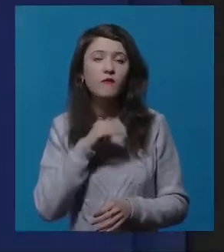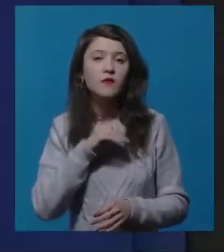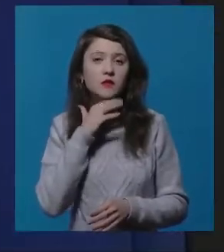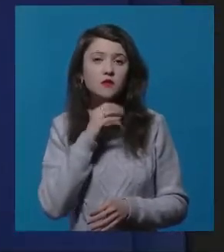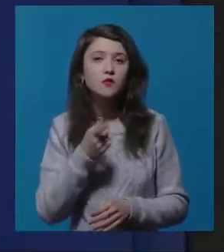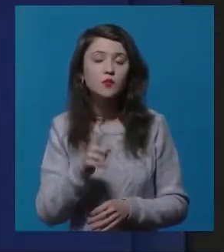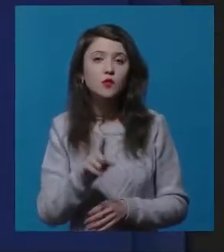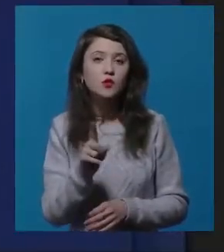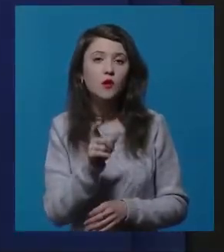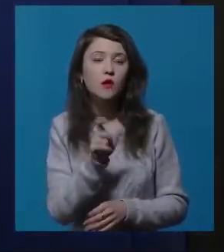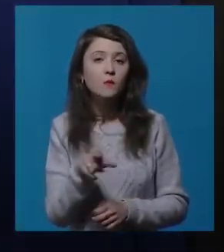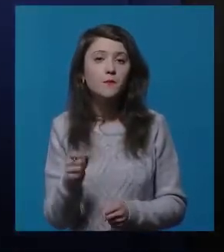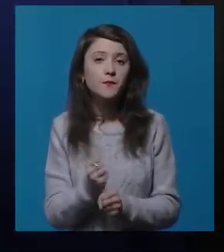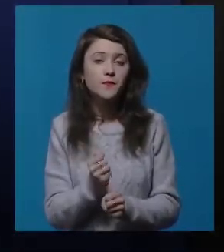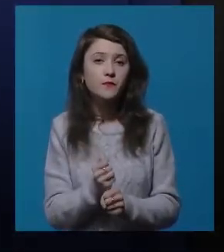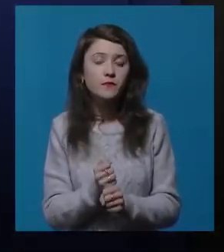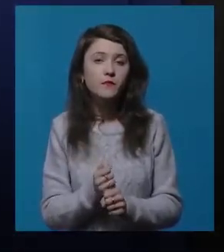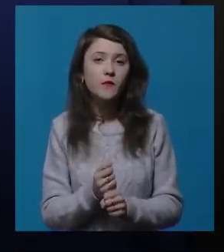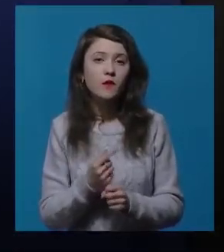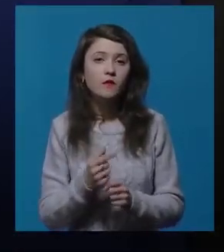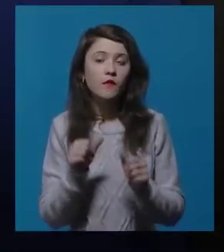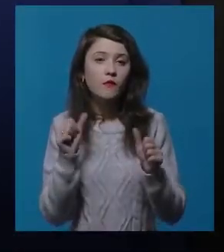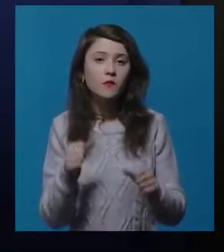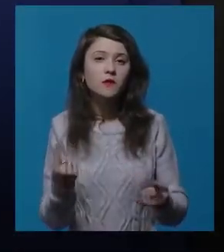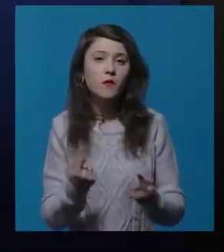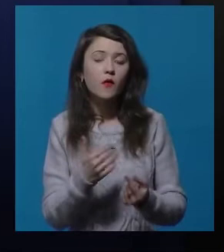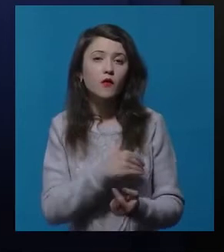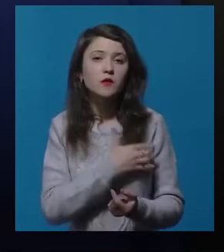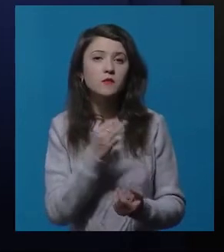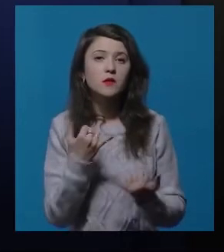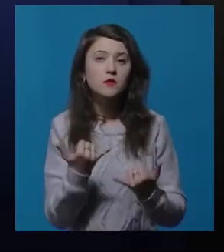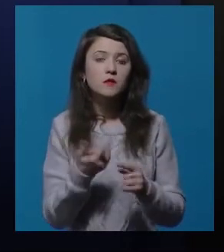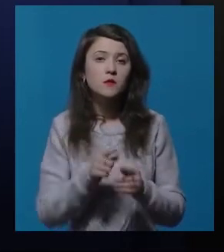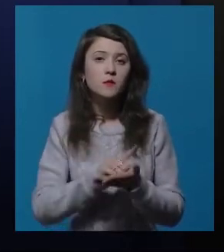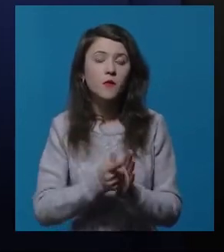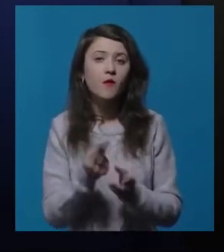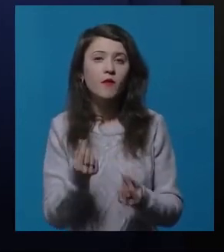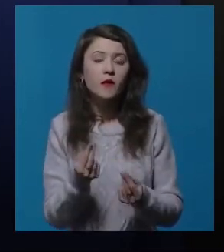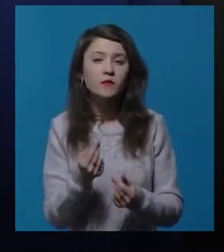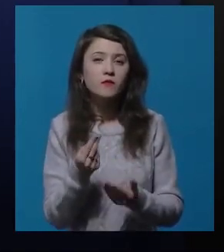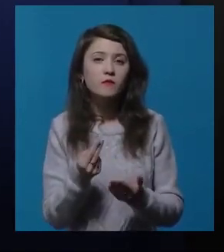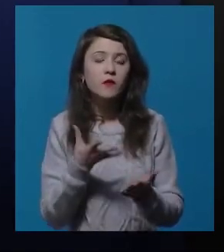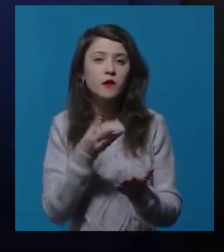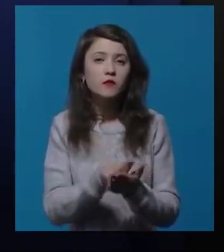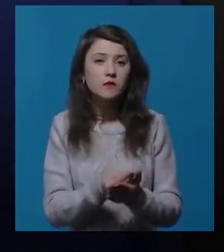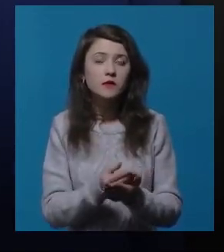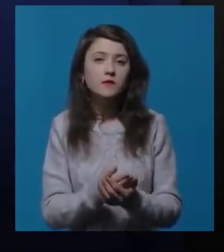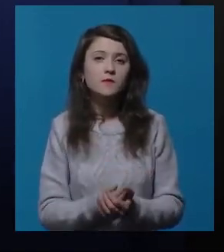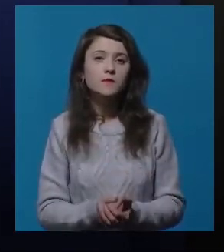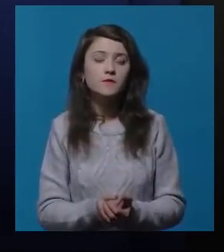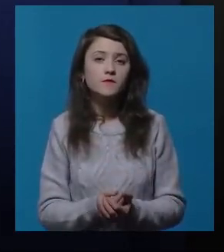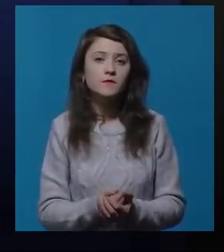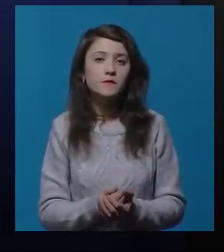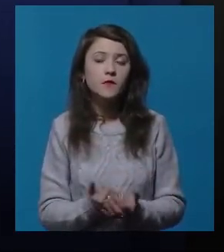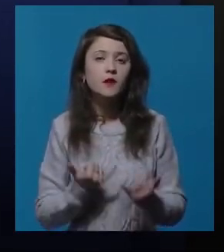кадри, розумієте, вони формуються. Звичайно, центри б хотіли, зараз нагальне питання – це фінансування системи безоплатної правової допомоги для